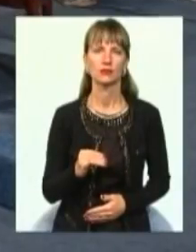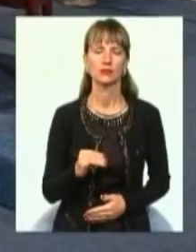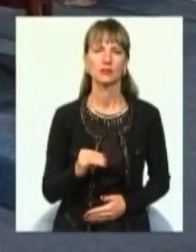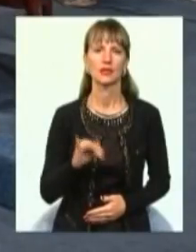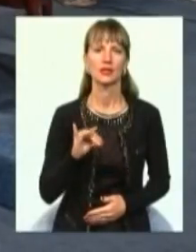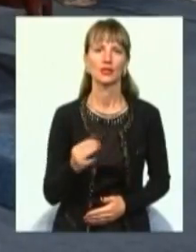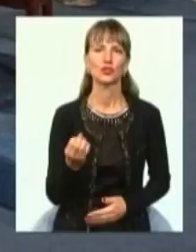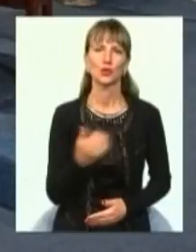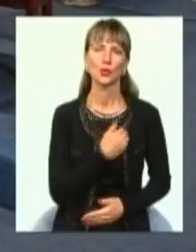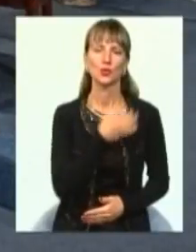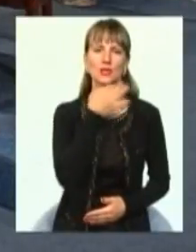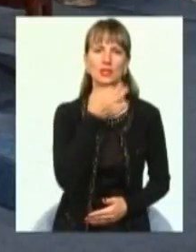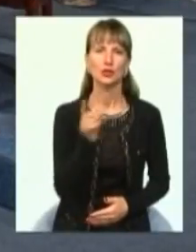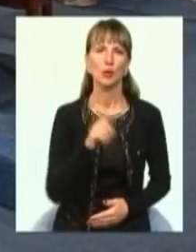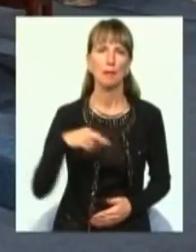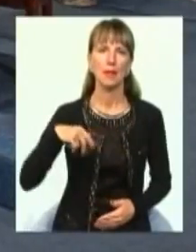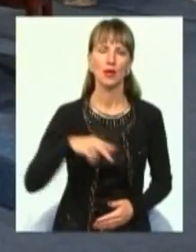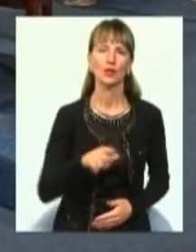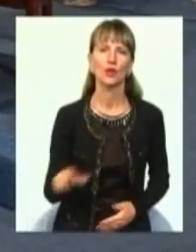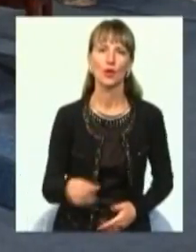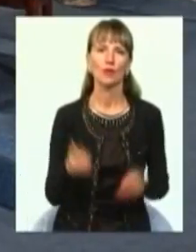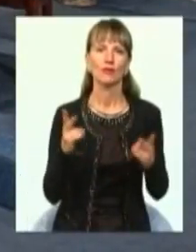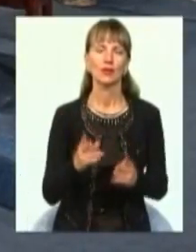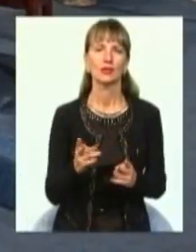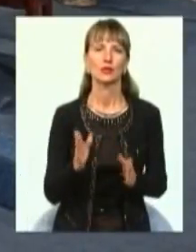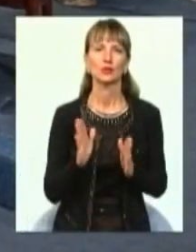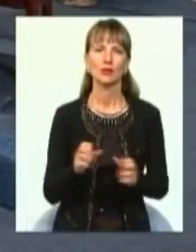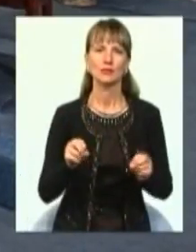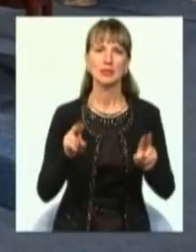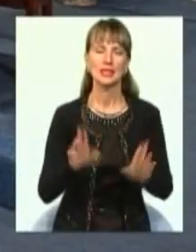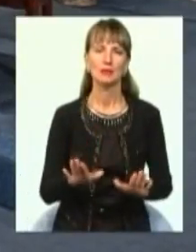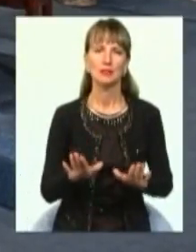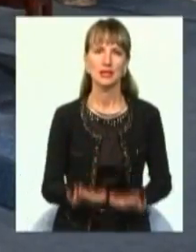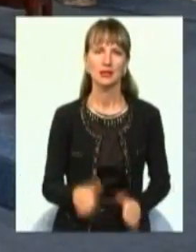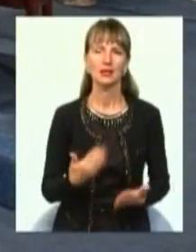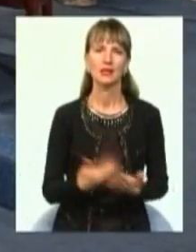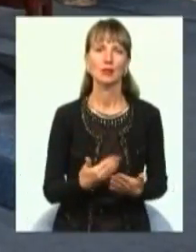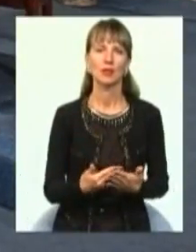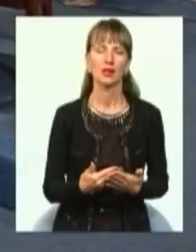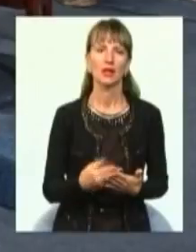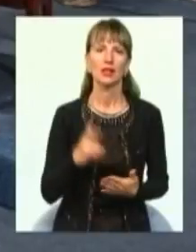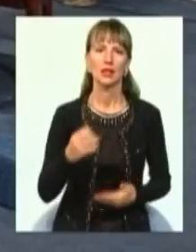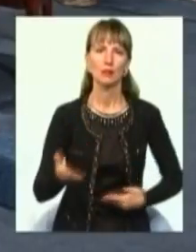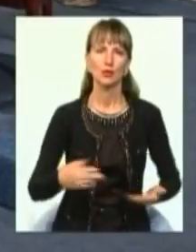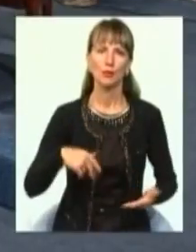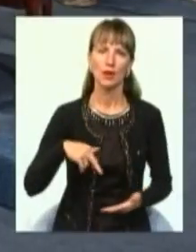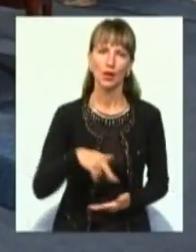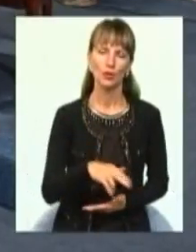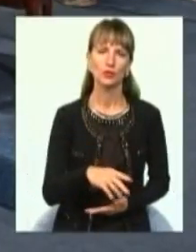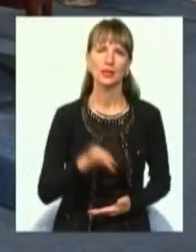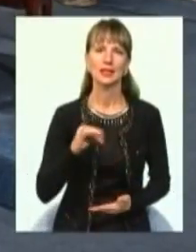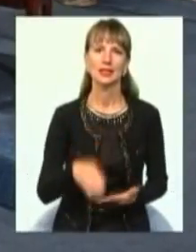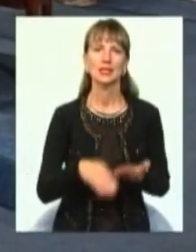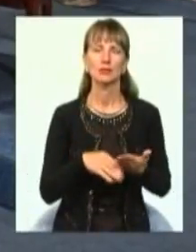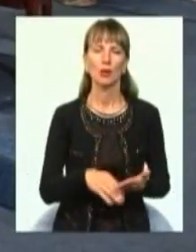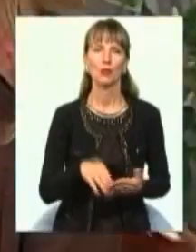І ще хочу сказати, що переходити дорогу варто лише у спеціальних місцях, наприклад, на пішохідному переході, так, і за